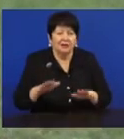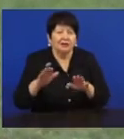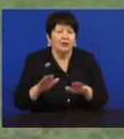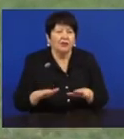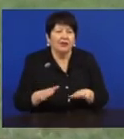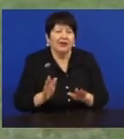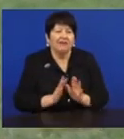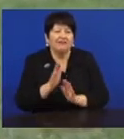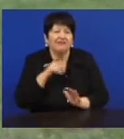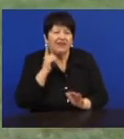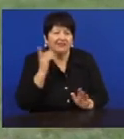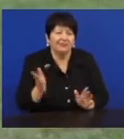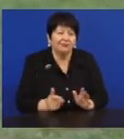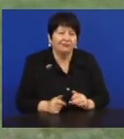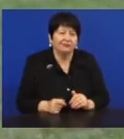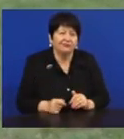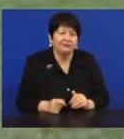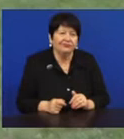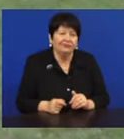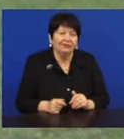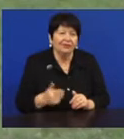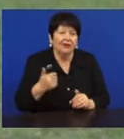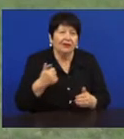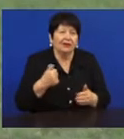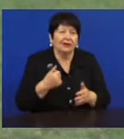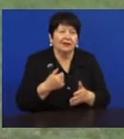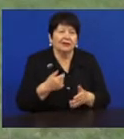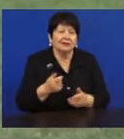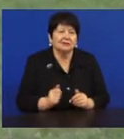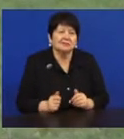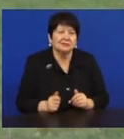în locurile verzi. Deci până la